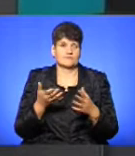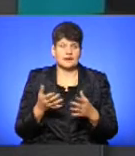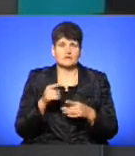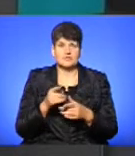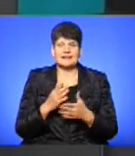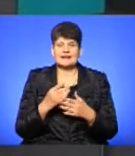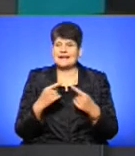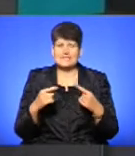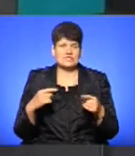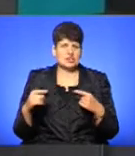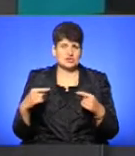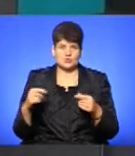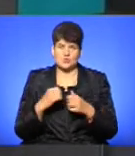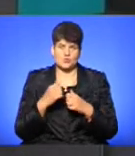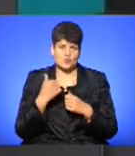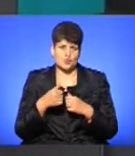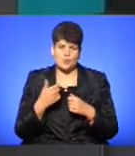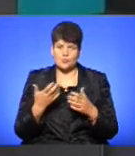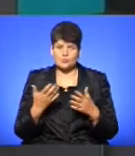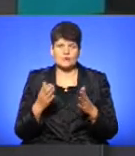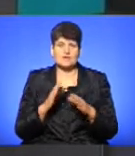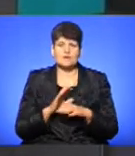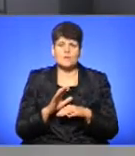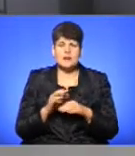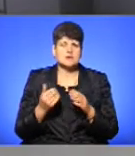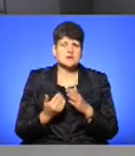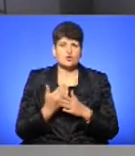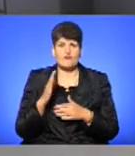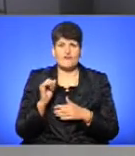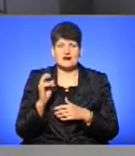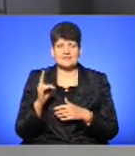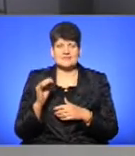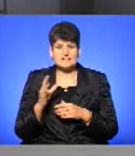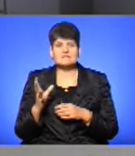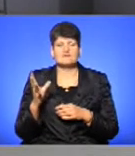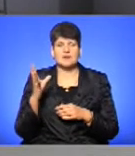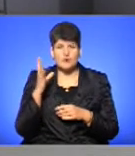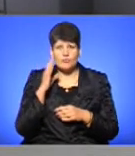є інші, і кожного року виробляються нові вакцини з врахуванням